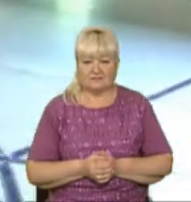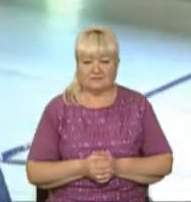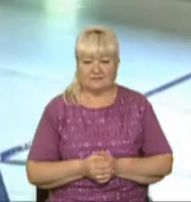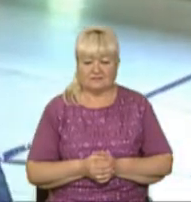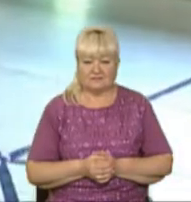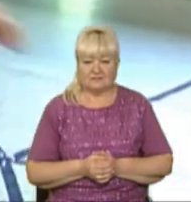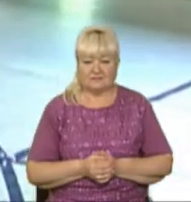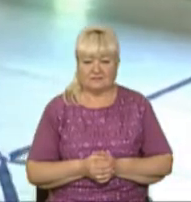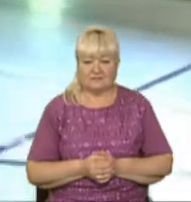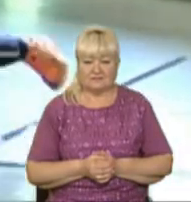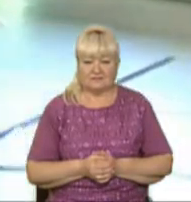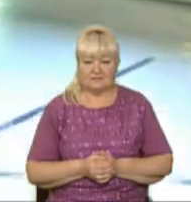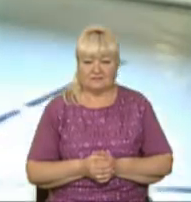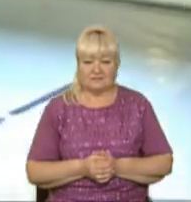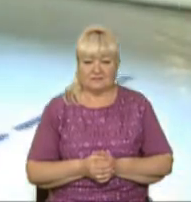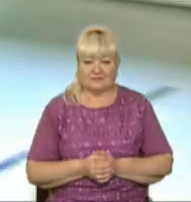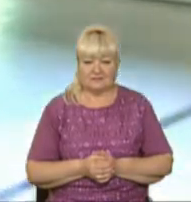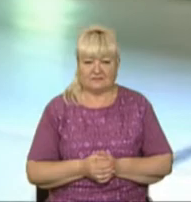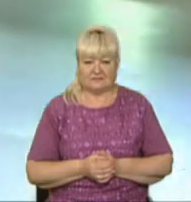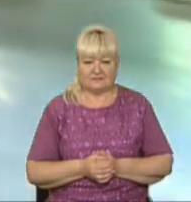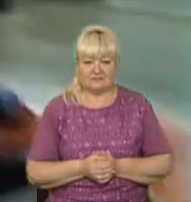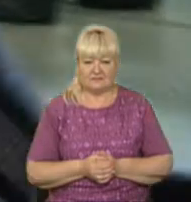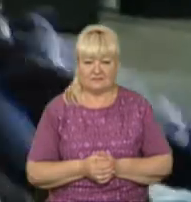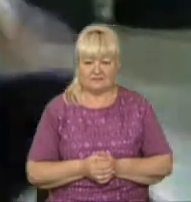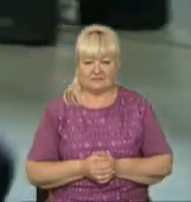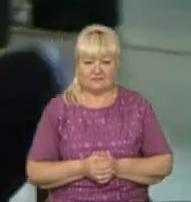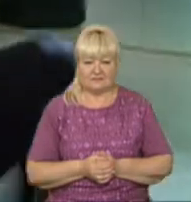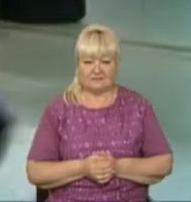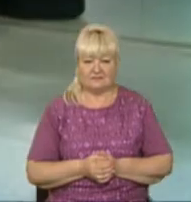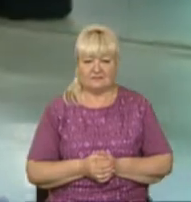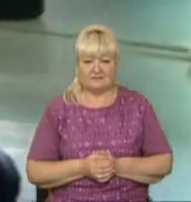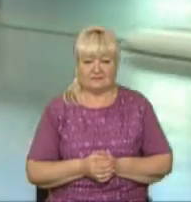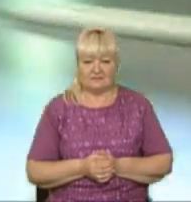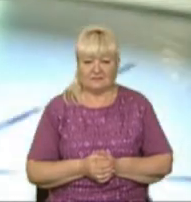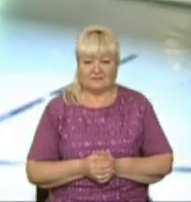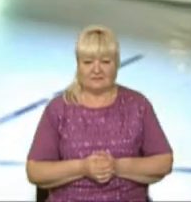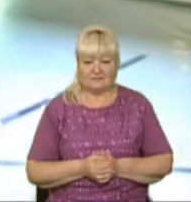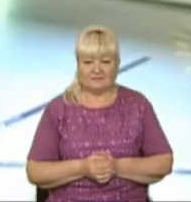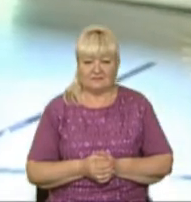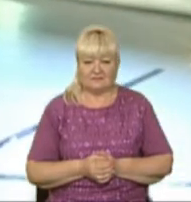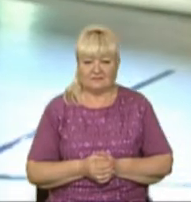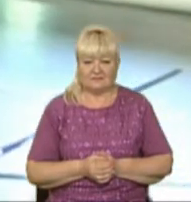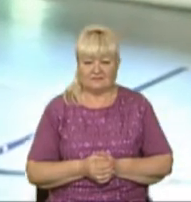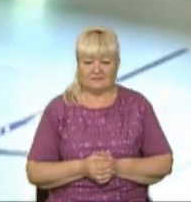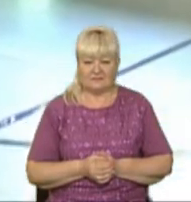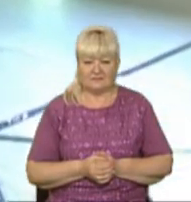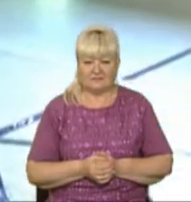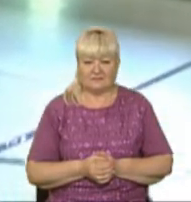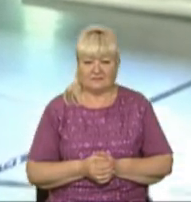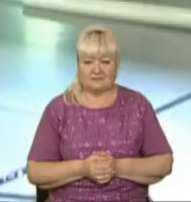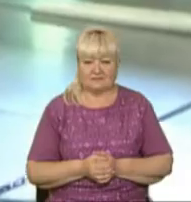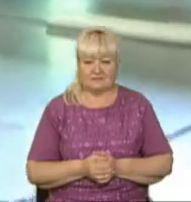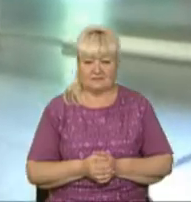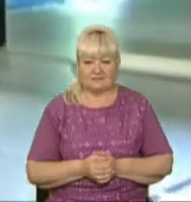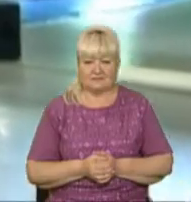Ляж на матрас. Чики хочуть м'яса, бро, я б звідти не вилазив. Ні, троє чілим на терасі, все ніби